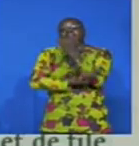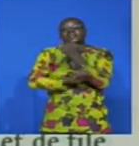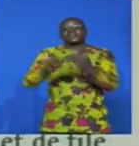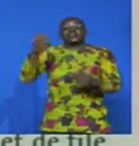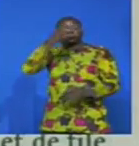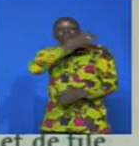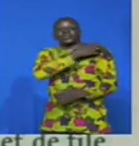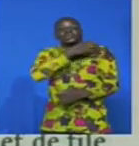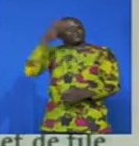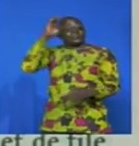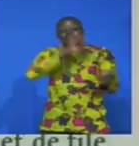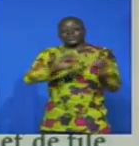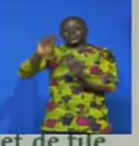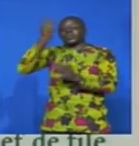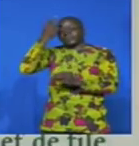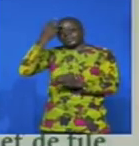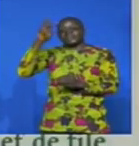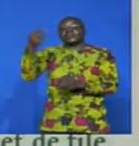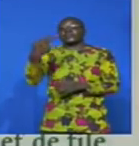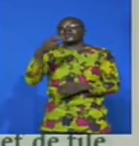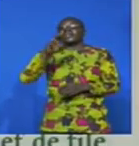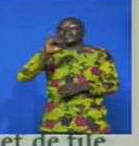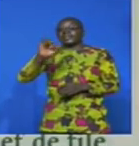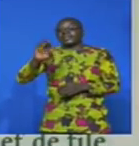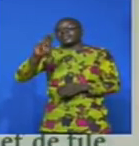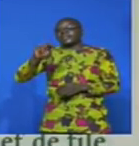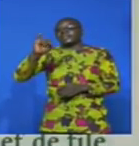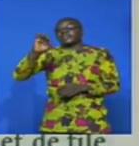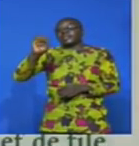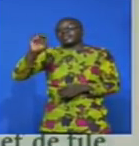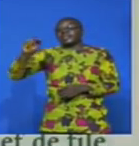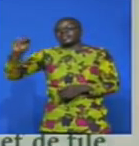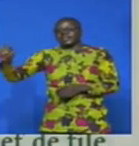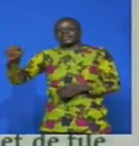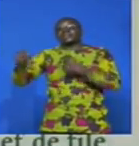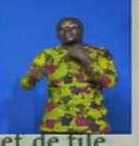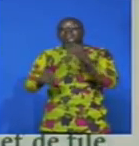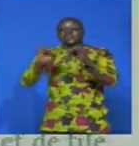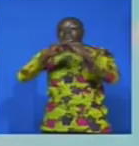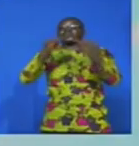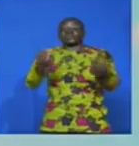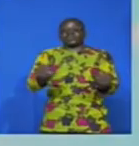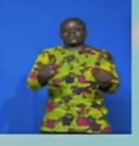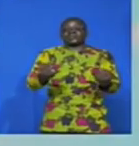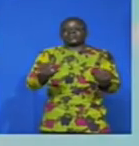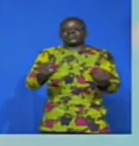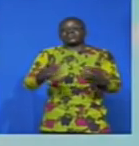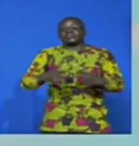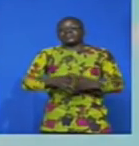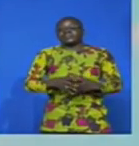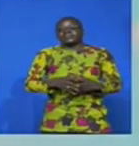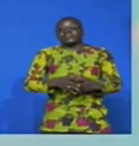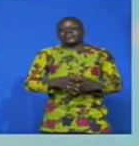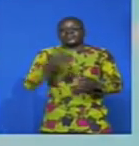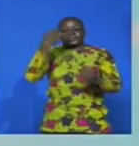file de l'opposition politique guinéenne, Sélune Dalein Diallo, souligne aujourd'hui au Faso. Voilà, c'est tout